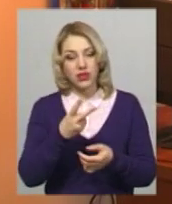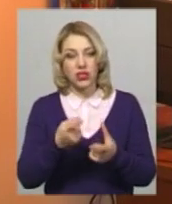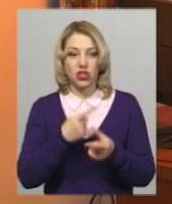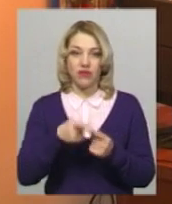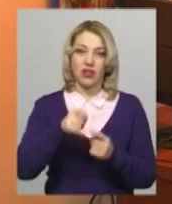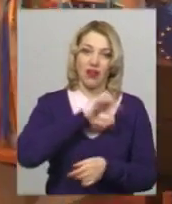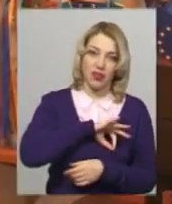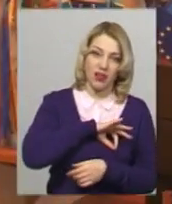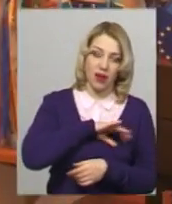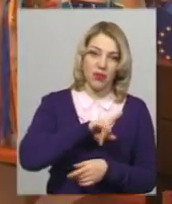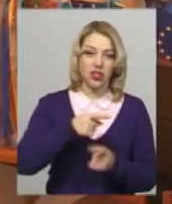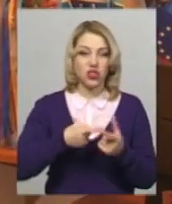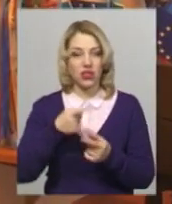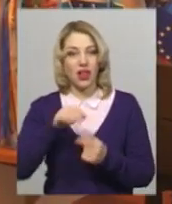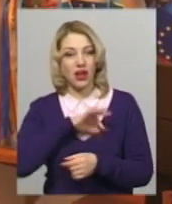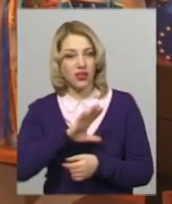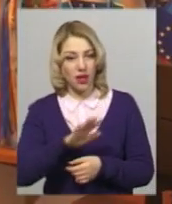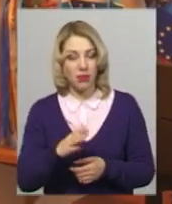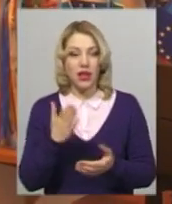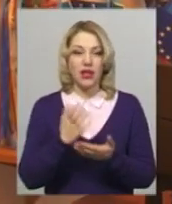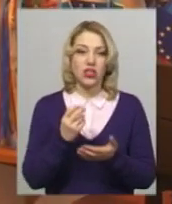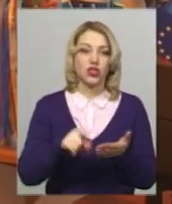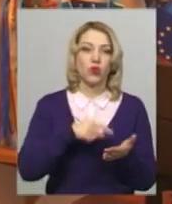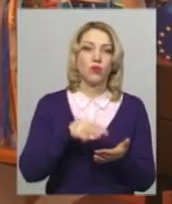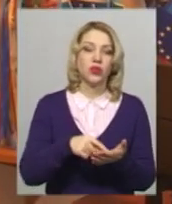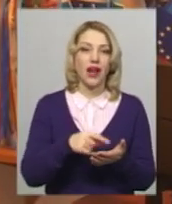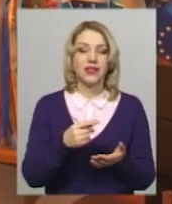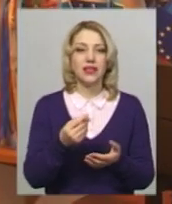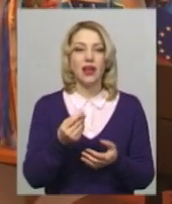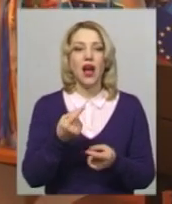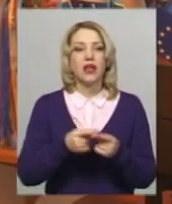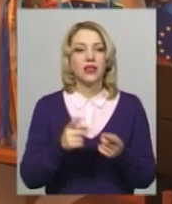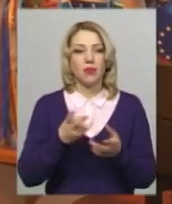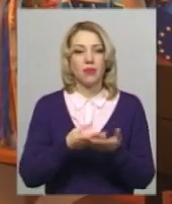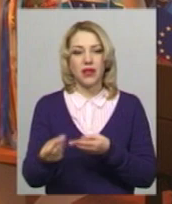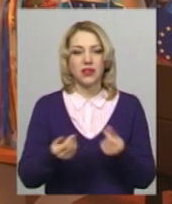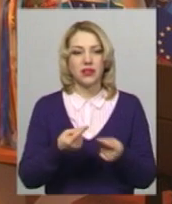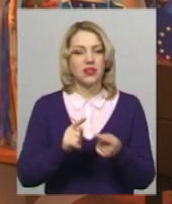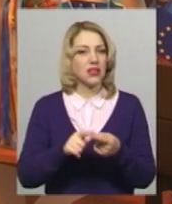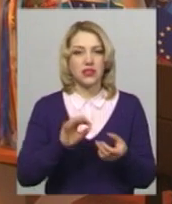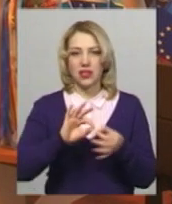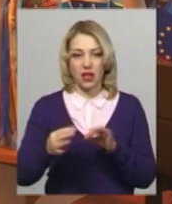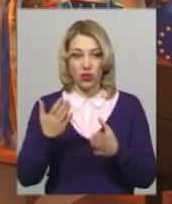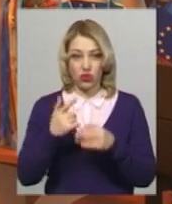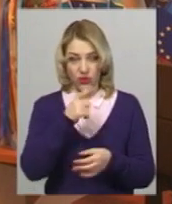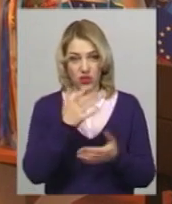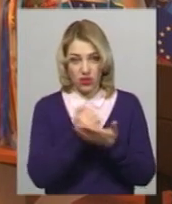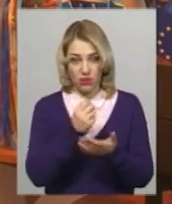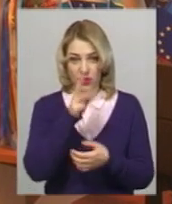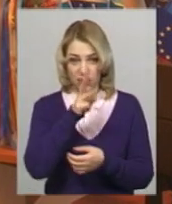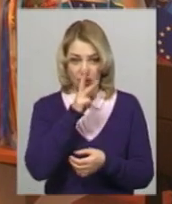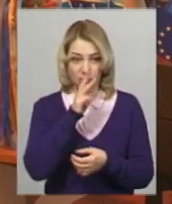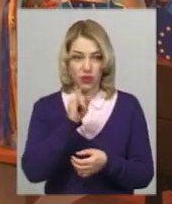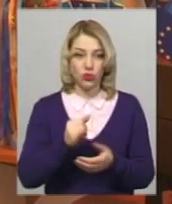чи не рентабельний. Є ще комунальні, які треба сплачувати, це надзвичайно складно. Якщо вони заробляють на заробітну плату